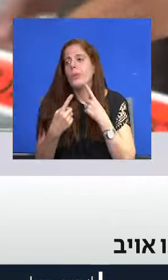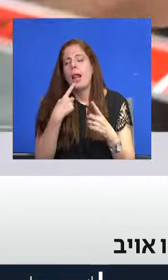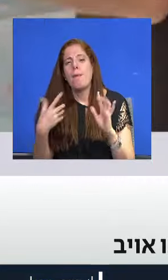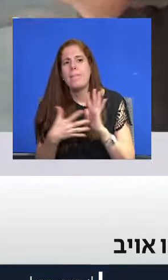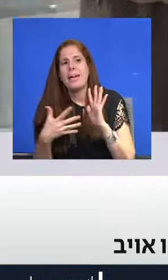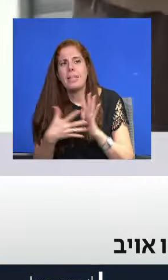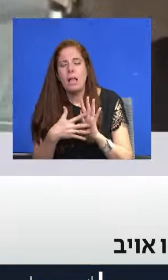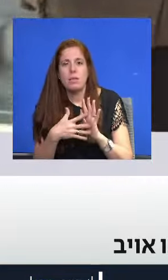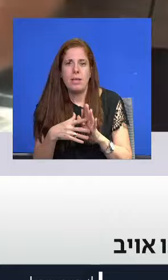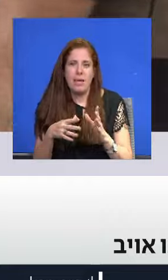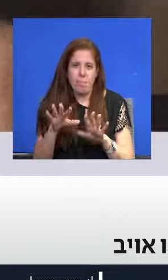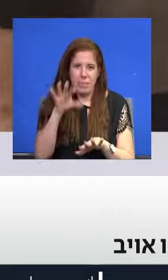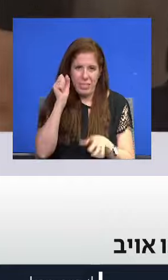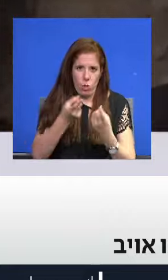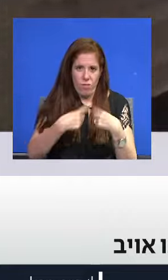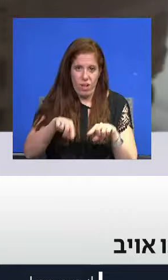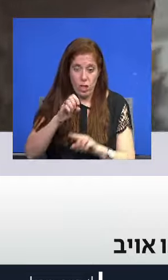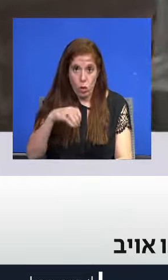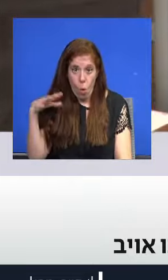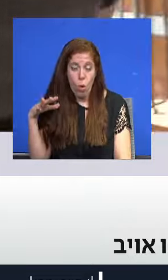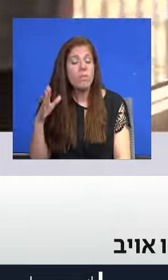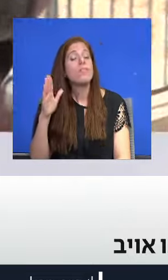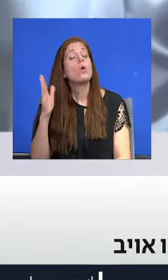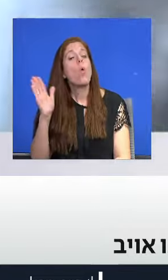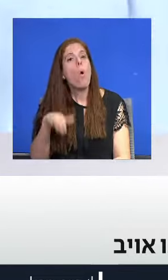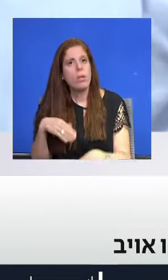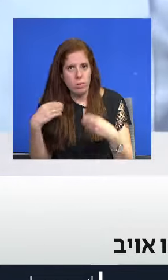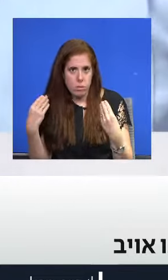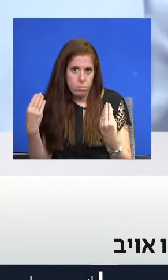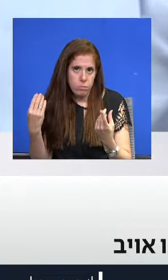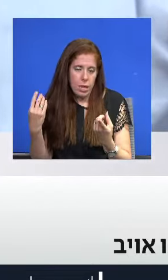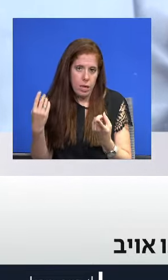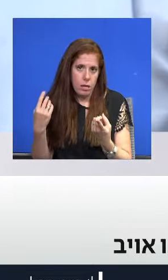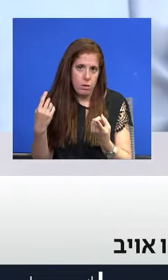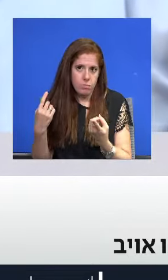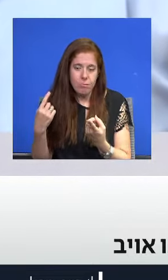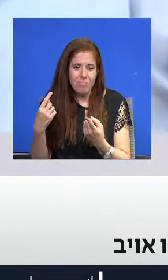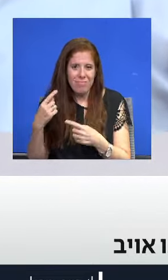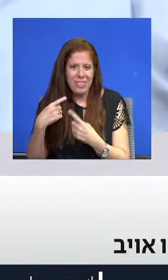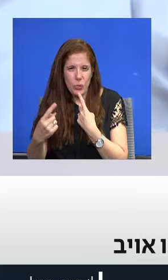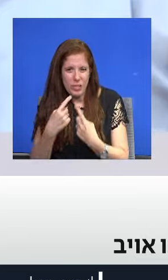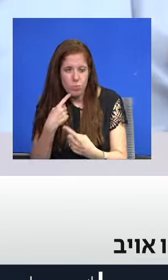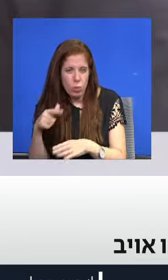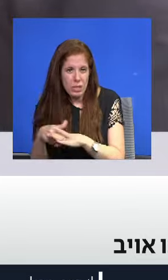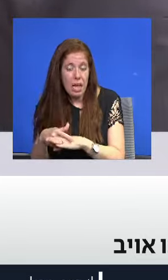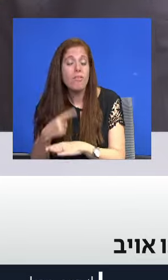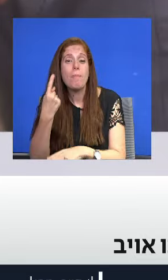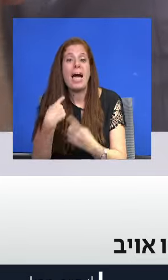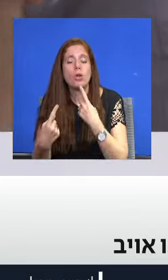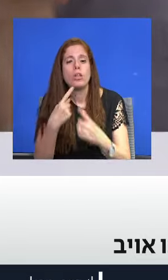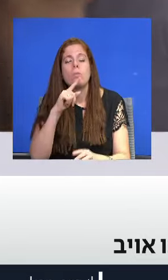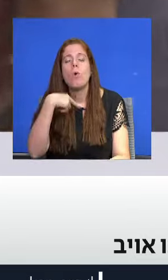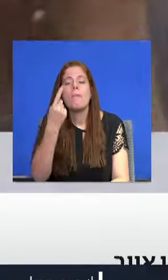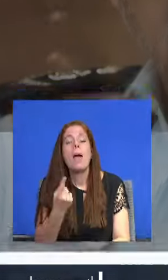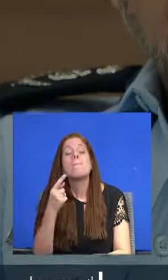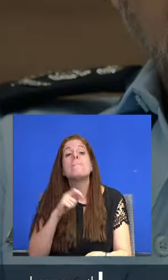אור נערך אצלו, והיו עוד דיונים שהוא עסק בנושא הזה, וכך הוא אומר באחד הדיונים. בזמן מלחמה, אני